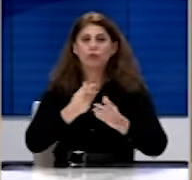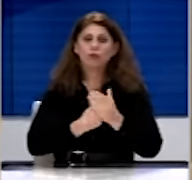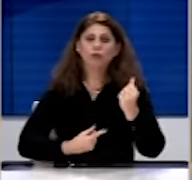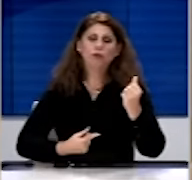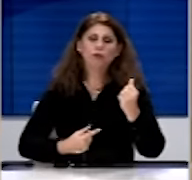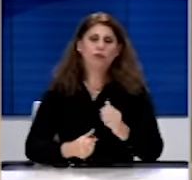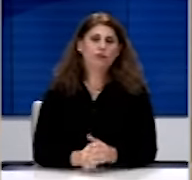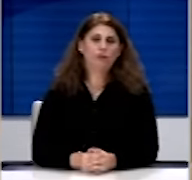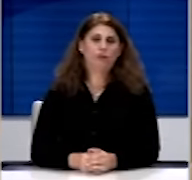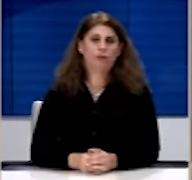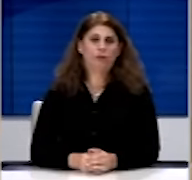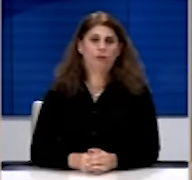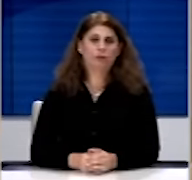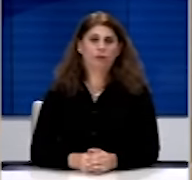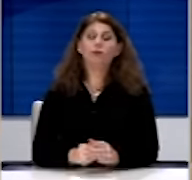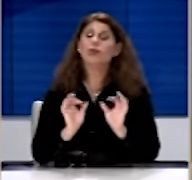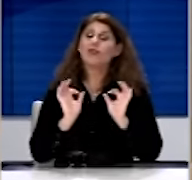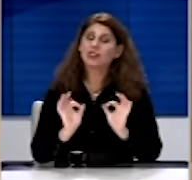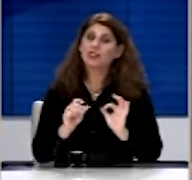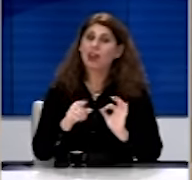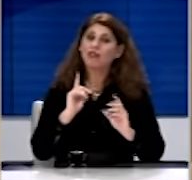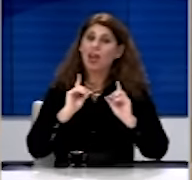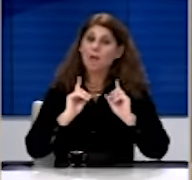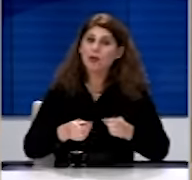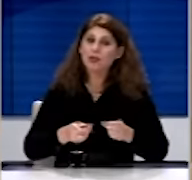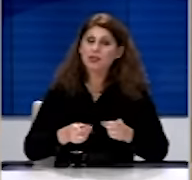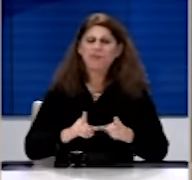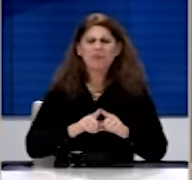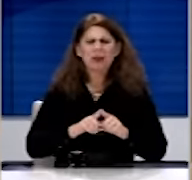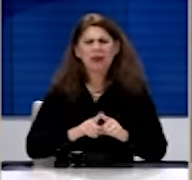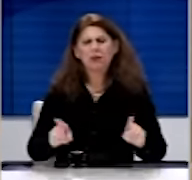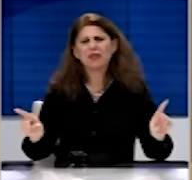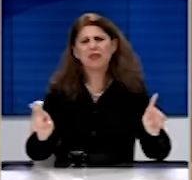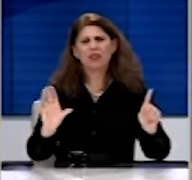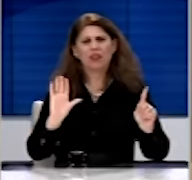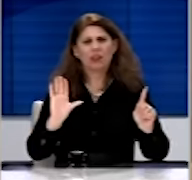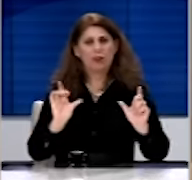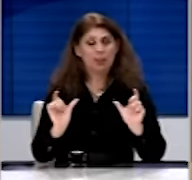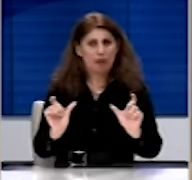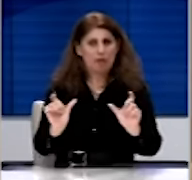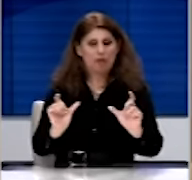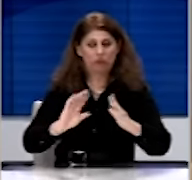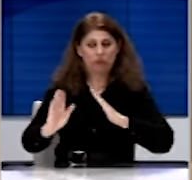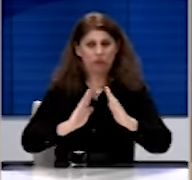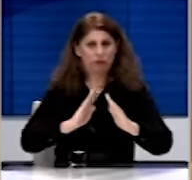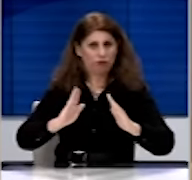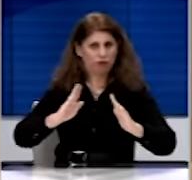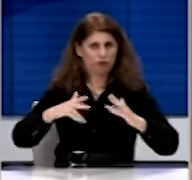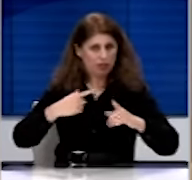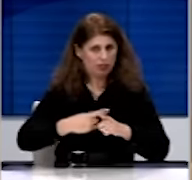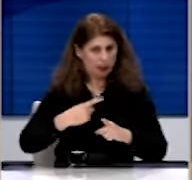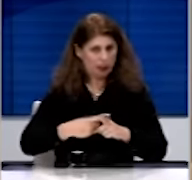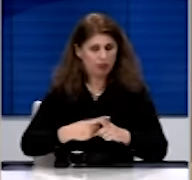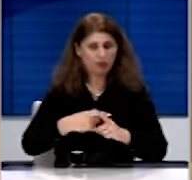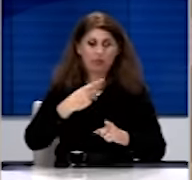ελλείμματος. Και φυσικά η απόφαση αυτή καμία σχέση δεν έχει με την αμυντική θωράκιση της χώρας μας, με